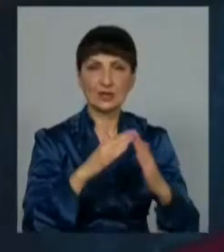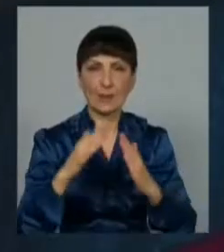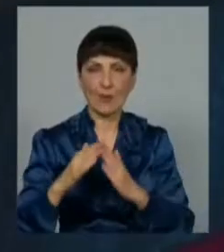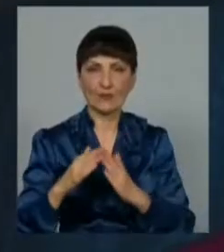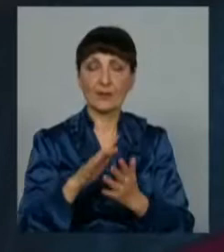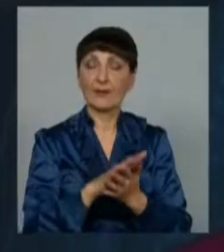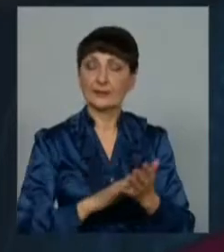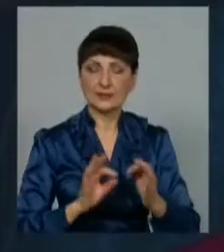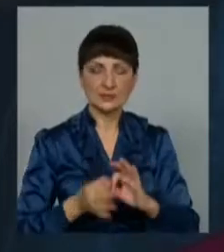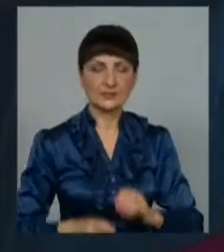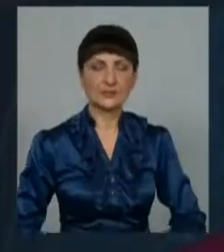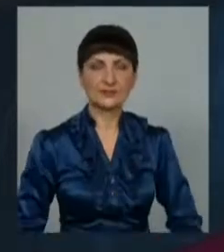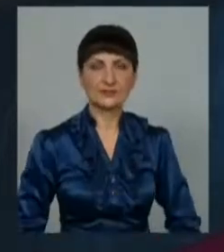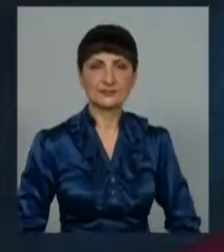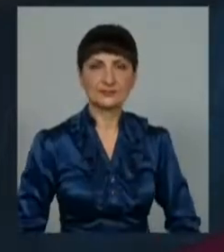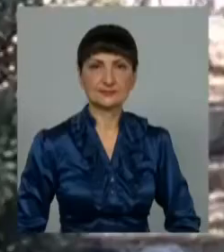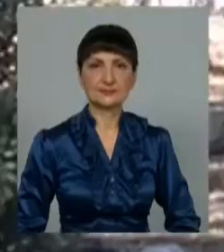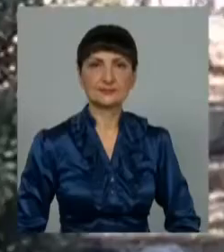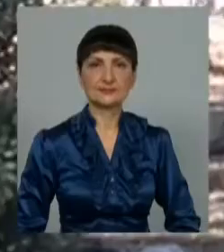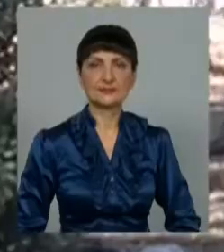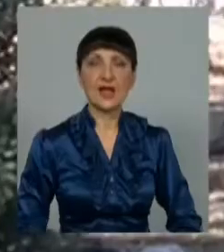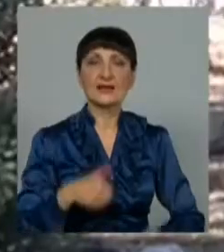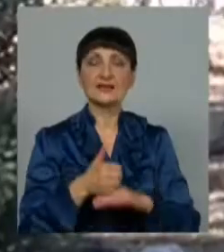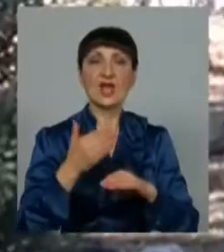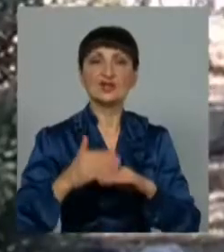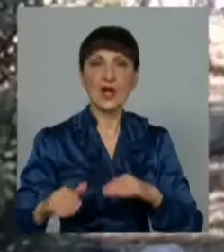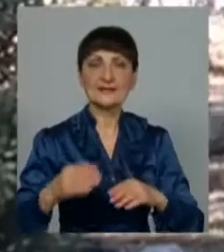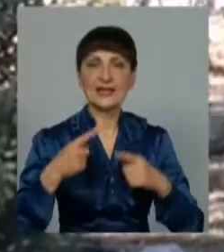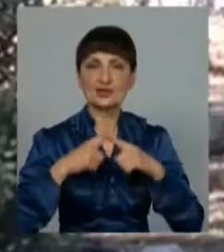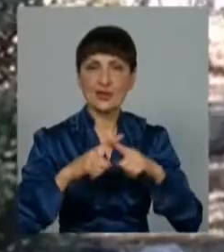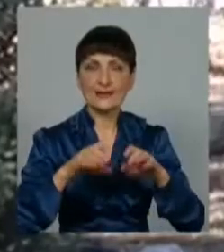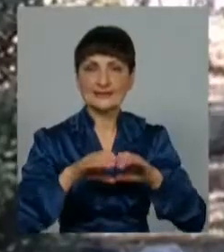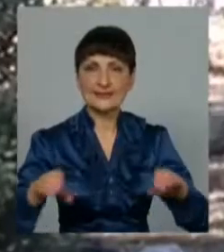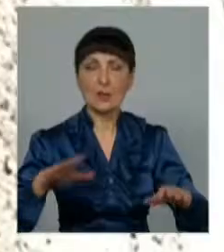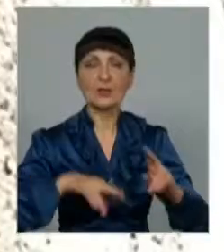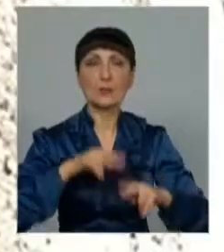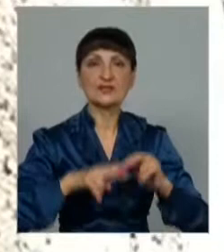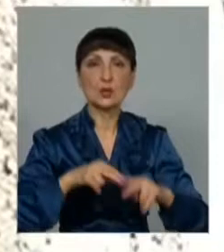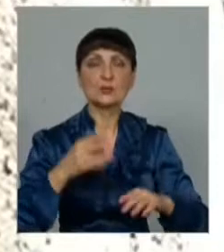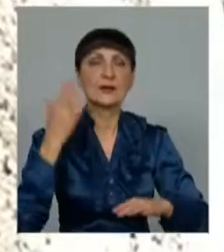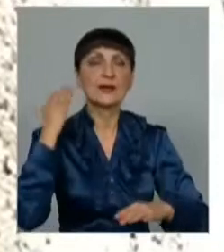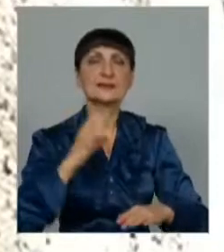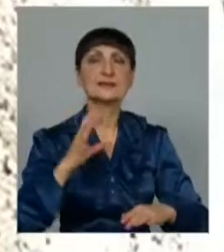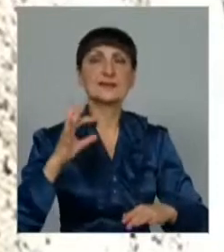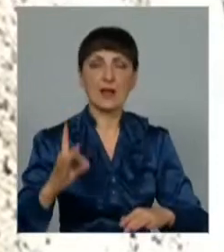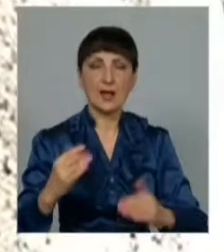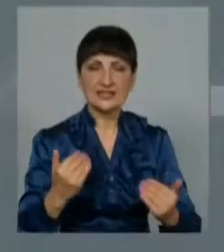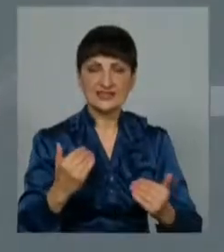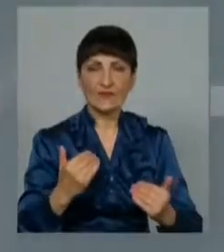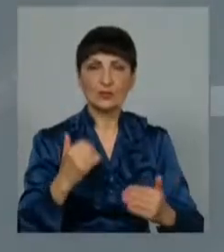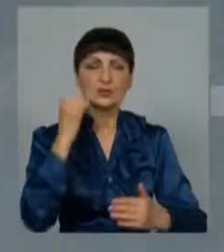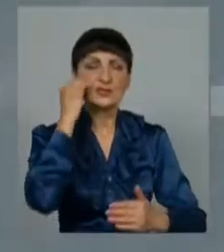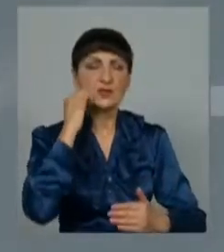Айдана Нураш продолжит тему. Основная часть инженерных сетей Алматы была построена еще в советские годы. Сегодня